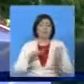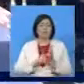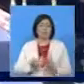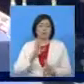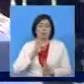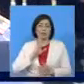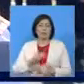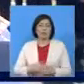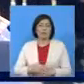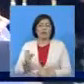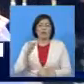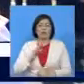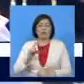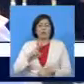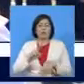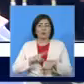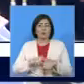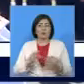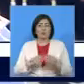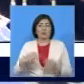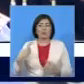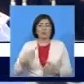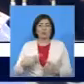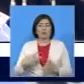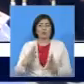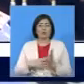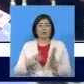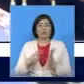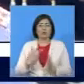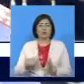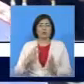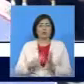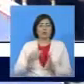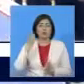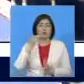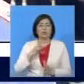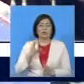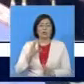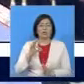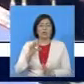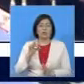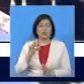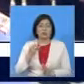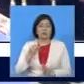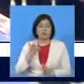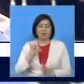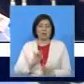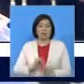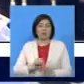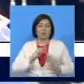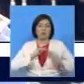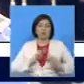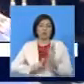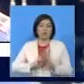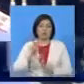адам. Хромтау ауданының полициясы бұрын 1938 жылы Новоресей ауданында құрылған, ол кезде Новоресей ауданы